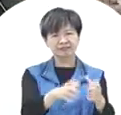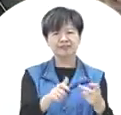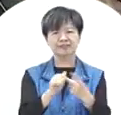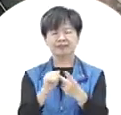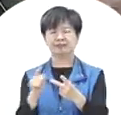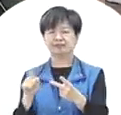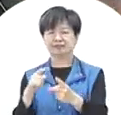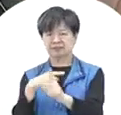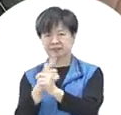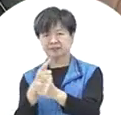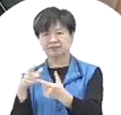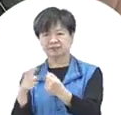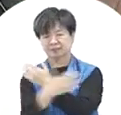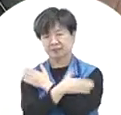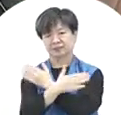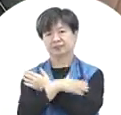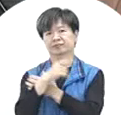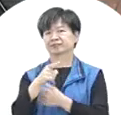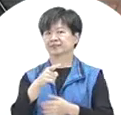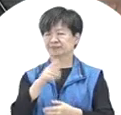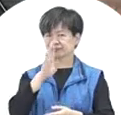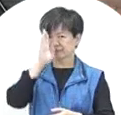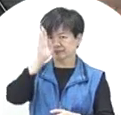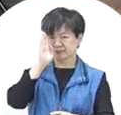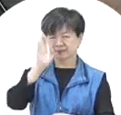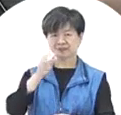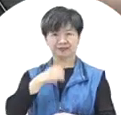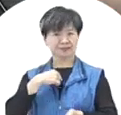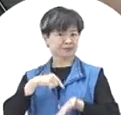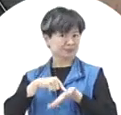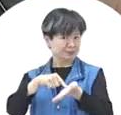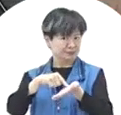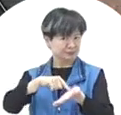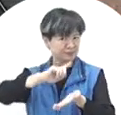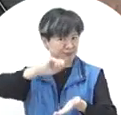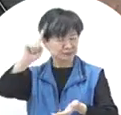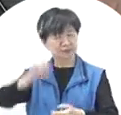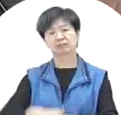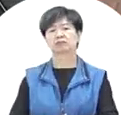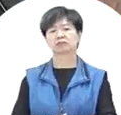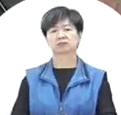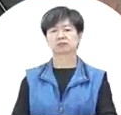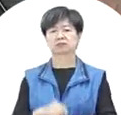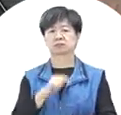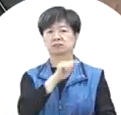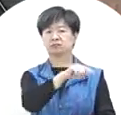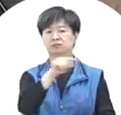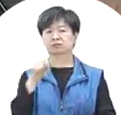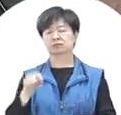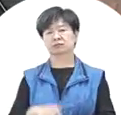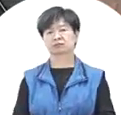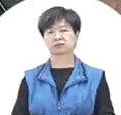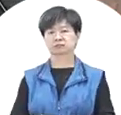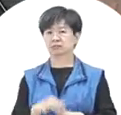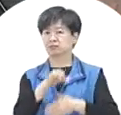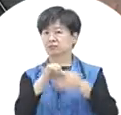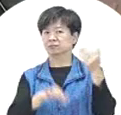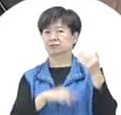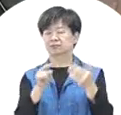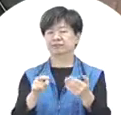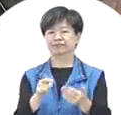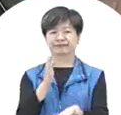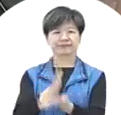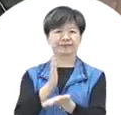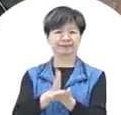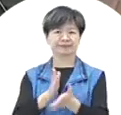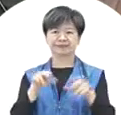齁，如果说今天我因为我的陈情我的投诉这个准公托准公幼他的资格被拔除停止契